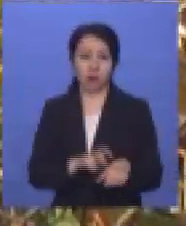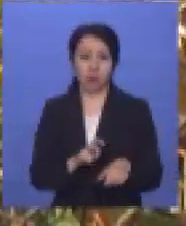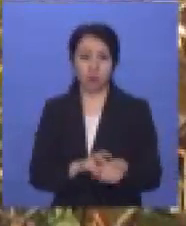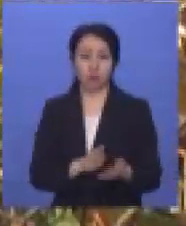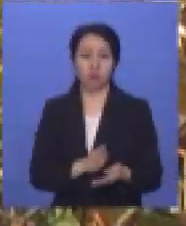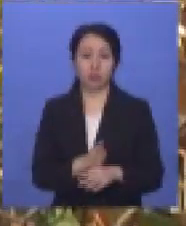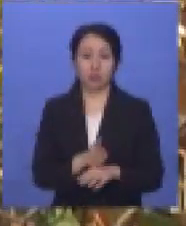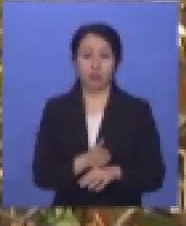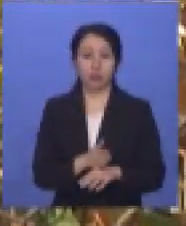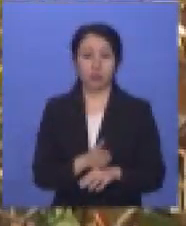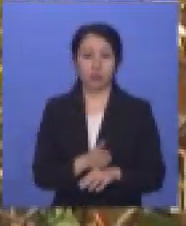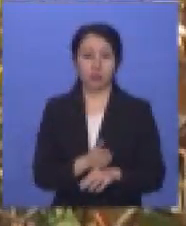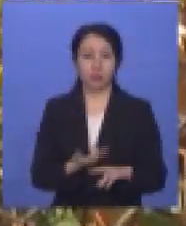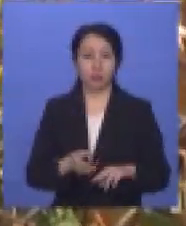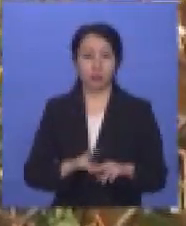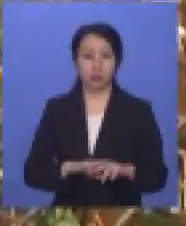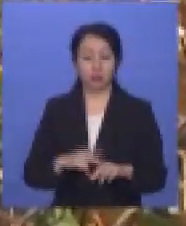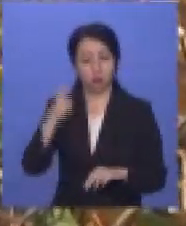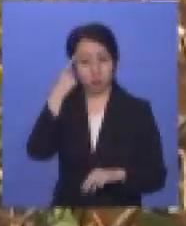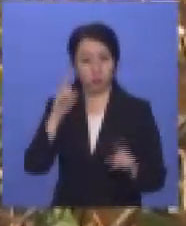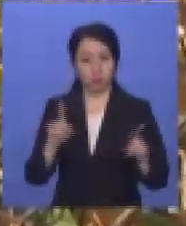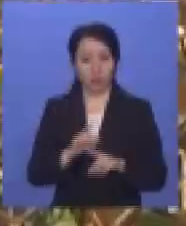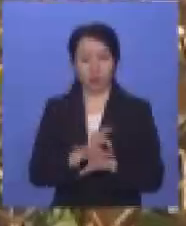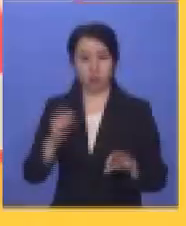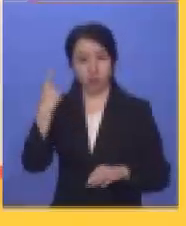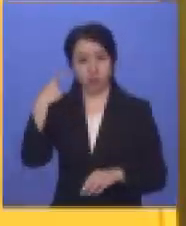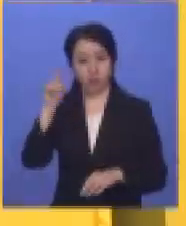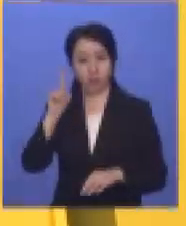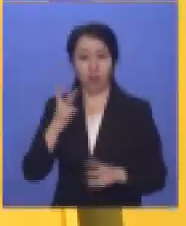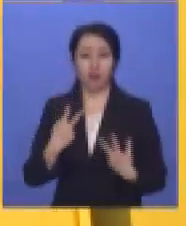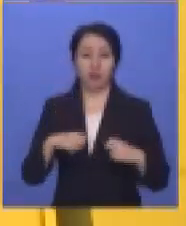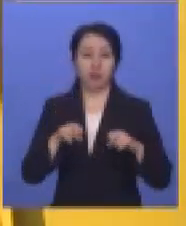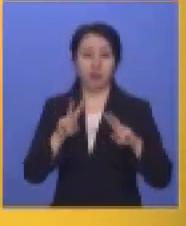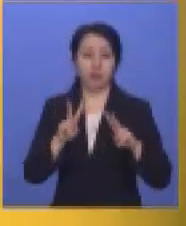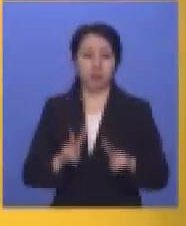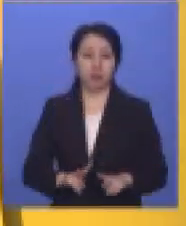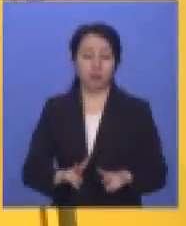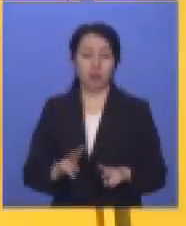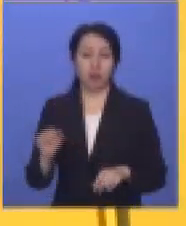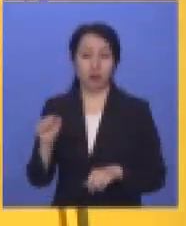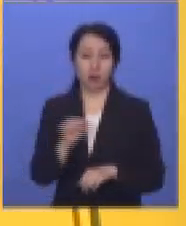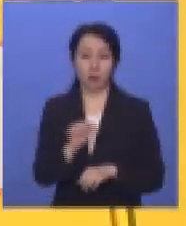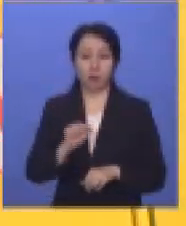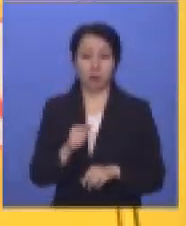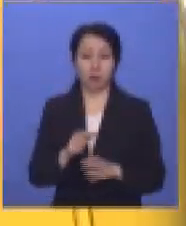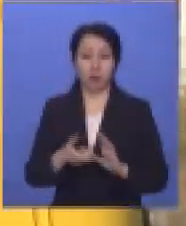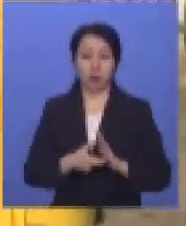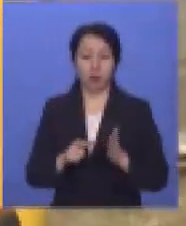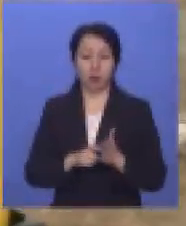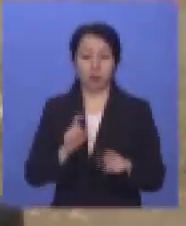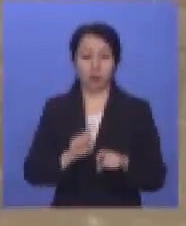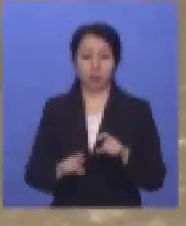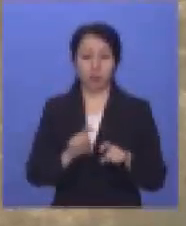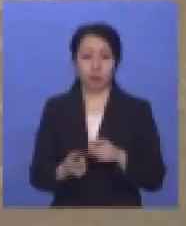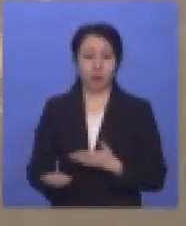Вот. Поэтому я думаю, это и хорошая идея. На специальном санитарном автотранспорте этого округа на осмотр